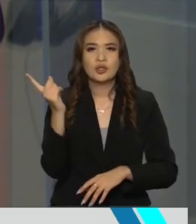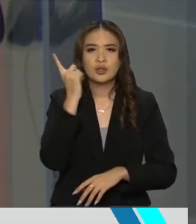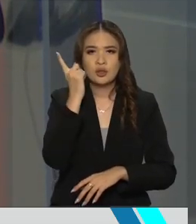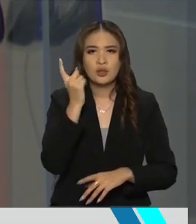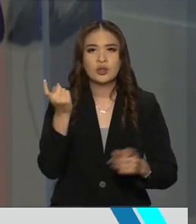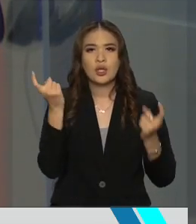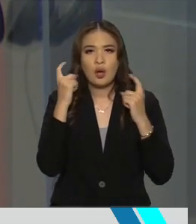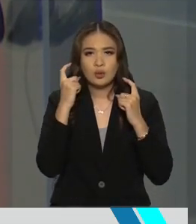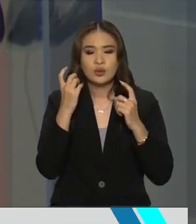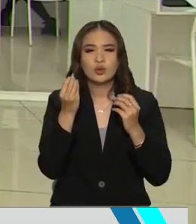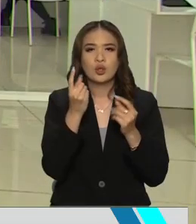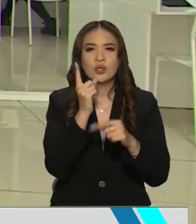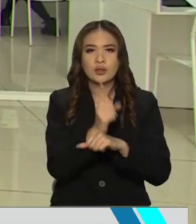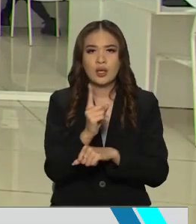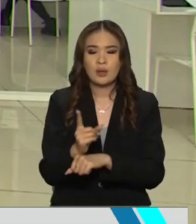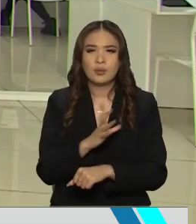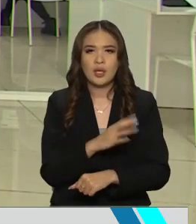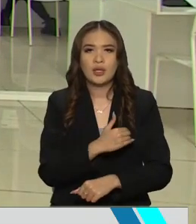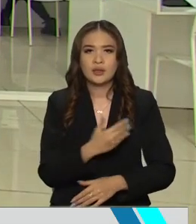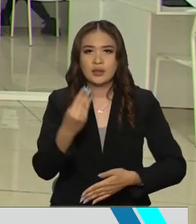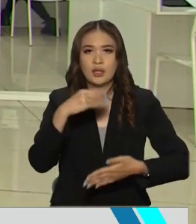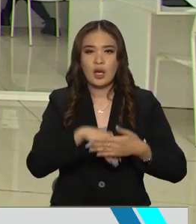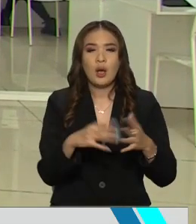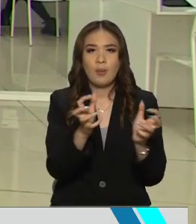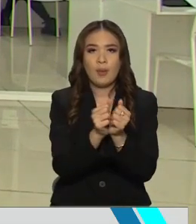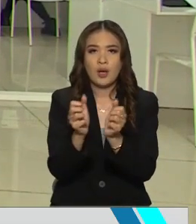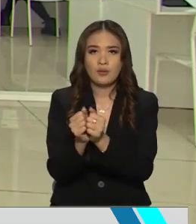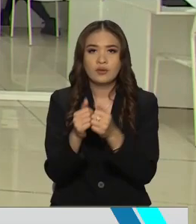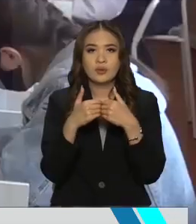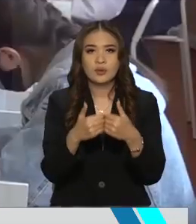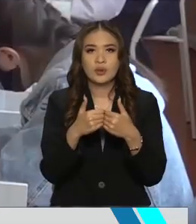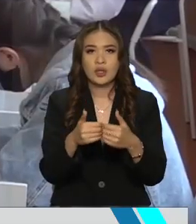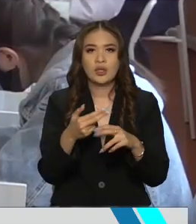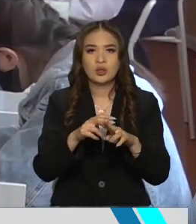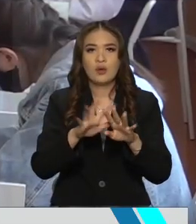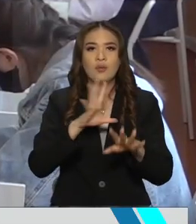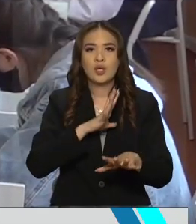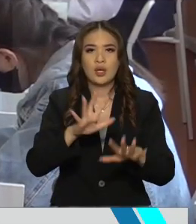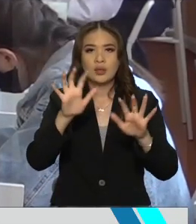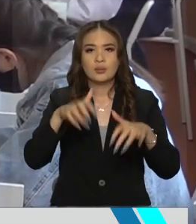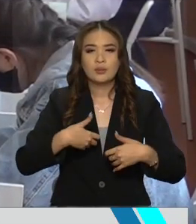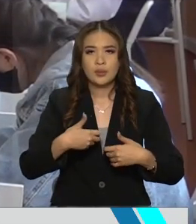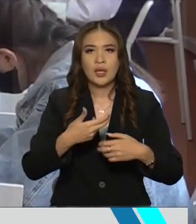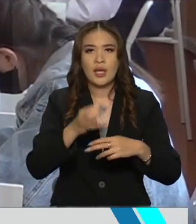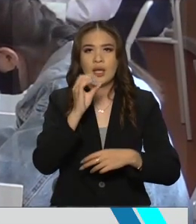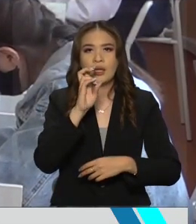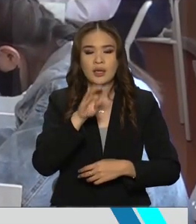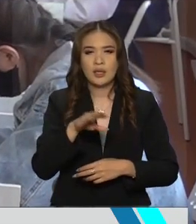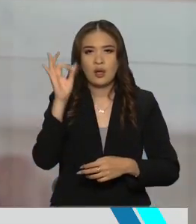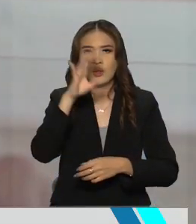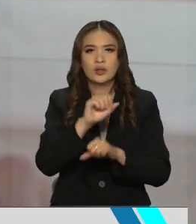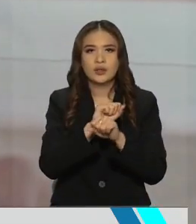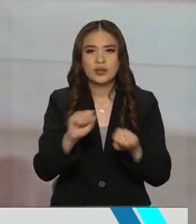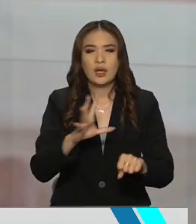наушники и другие запрещенные предметы пойманных с поличным выпускников лишили возможности передать ЕНТ